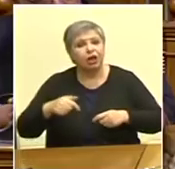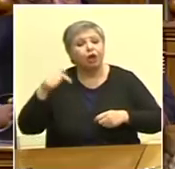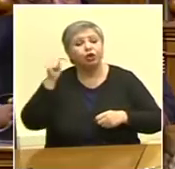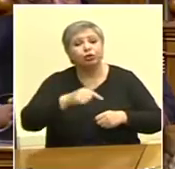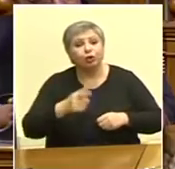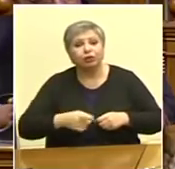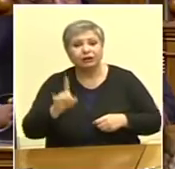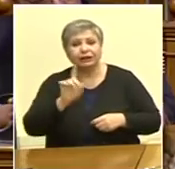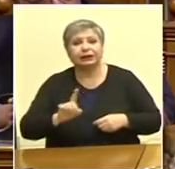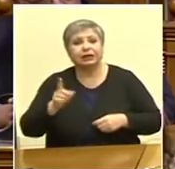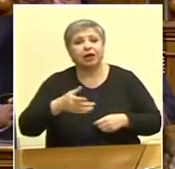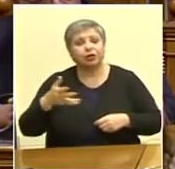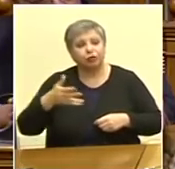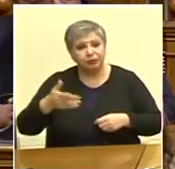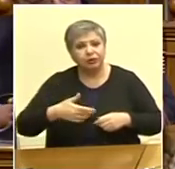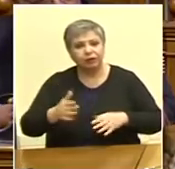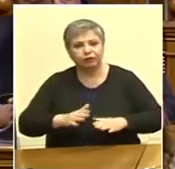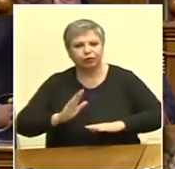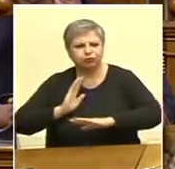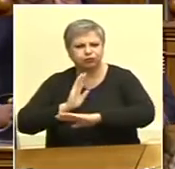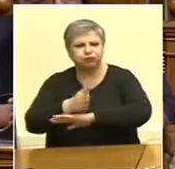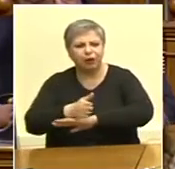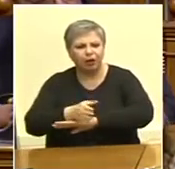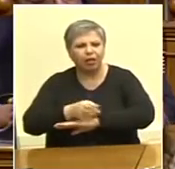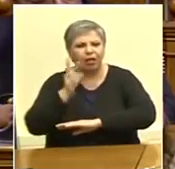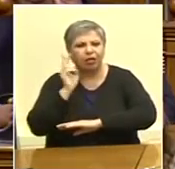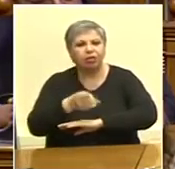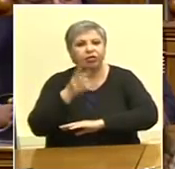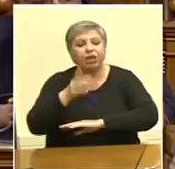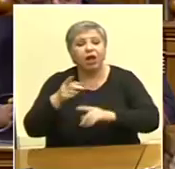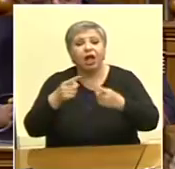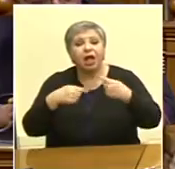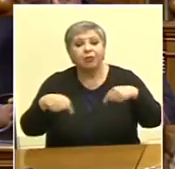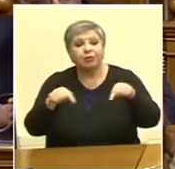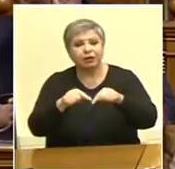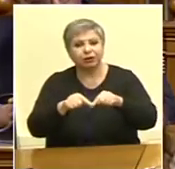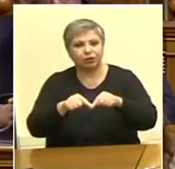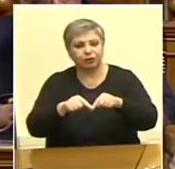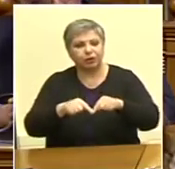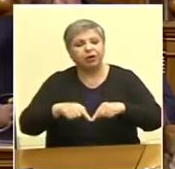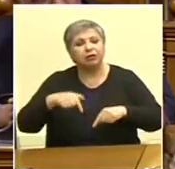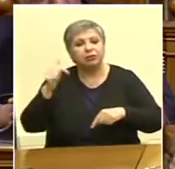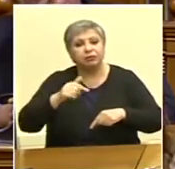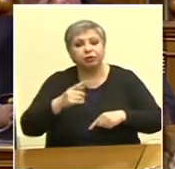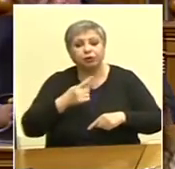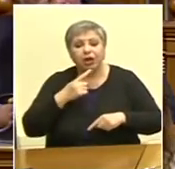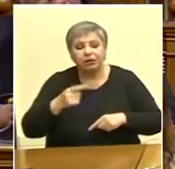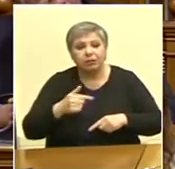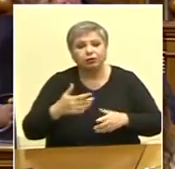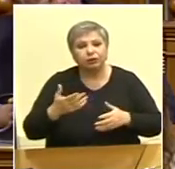τόλμησε να αφήσει τότε ανοιχτή την πιθανότητα να μην περικοπούν οι συντάξεις. Αλλά αυτό που είπε τότε ο κ. Χατζηδάκης